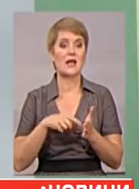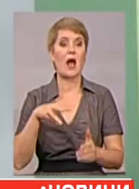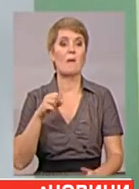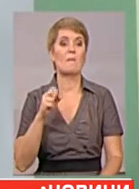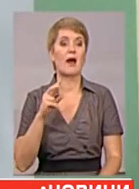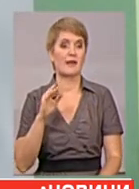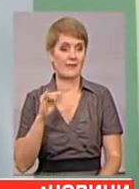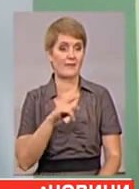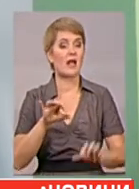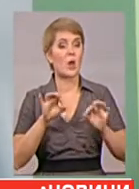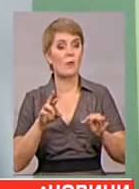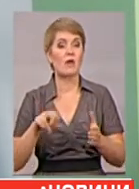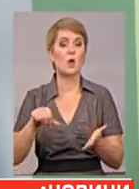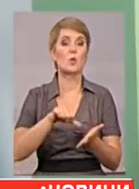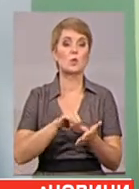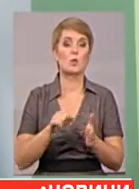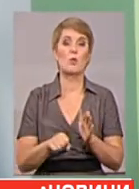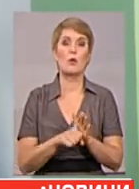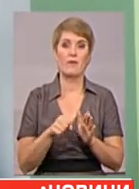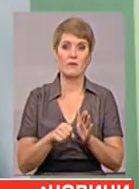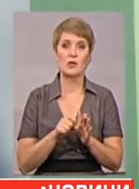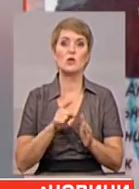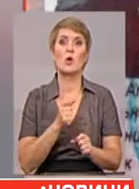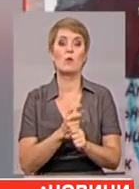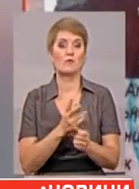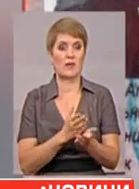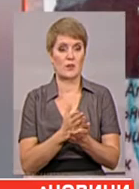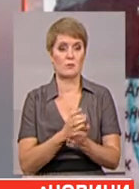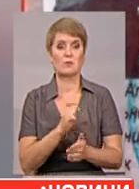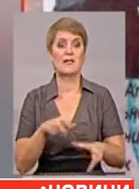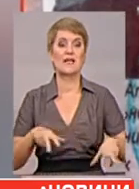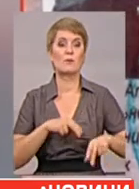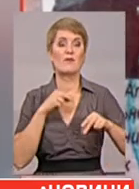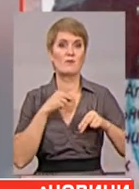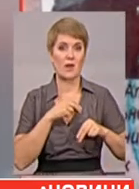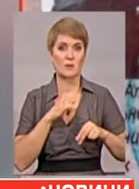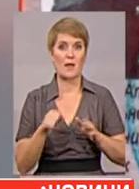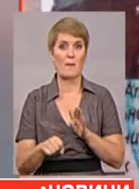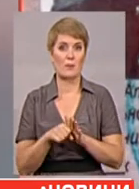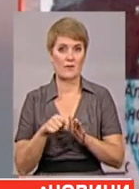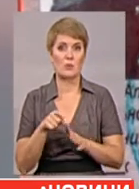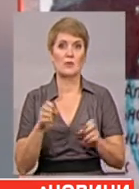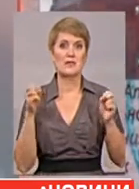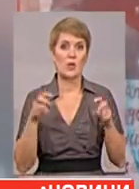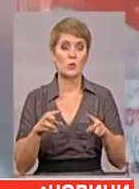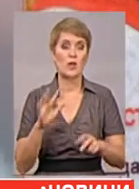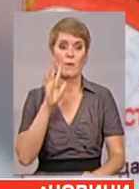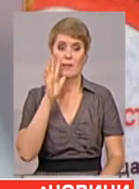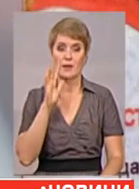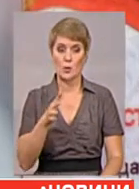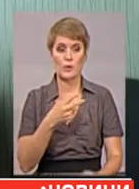як долучився до бойовиків і що робив у них на службі. За співпрацю з бойовиками отаману загрожує 5 років в'язниці.